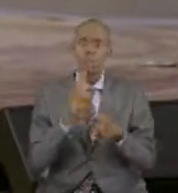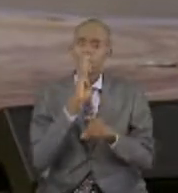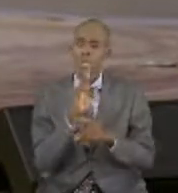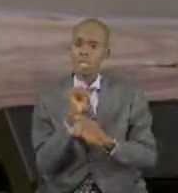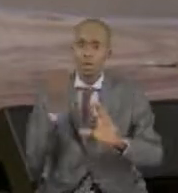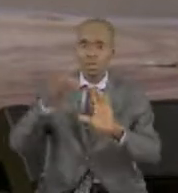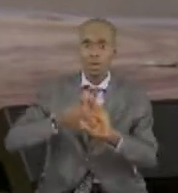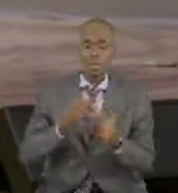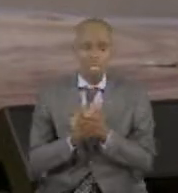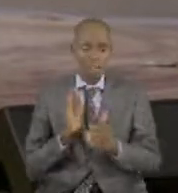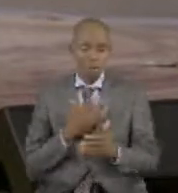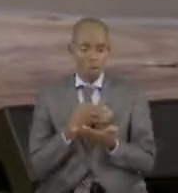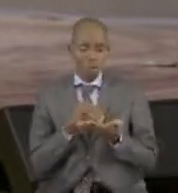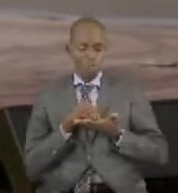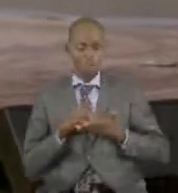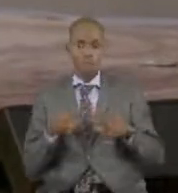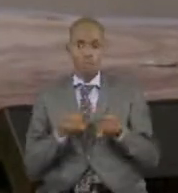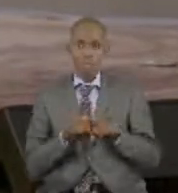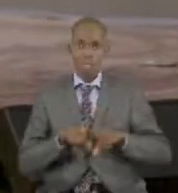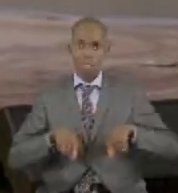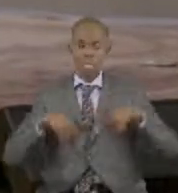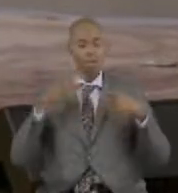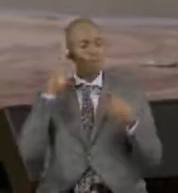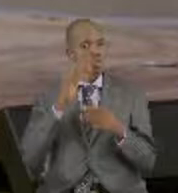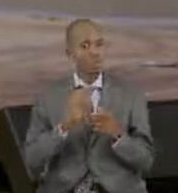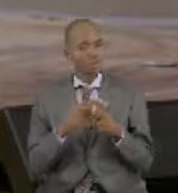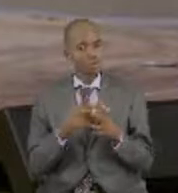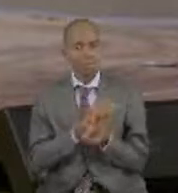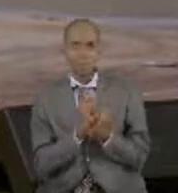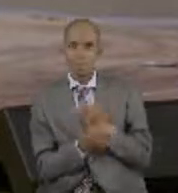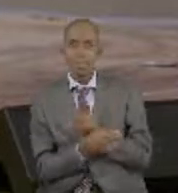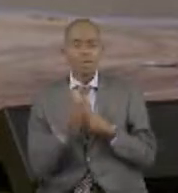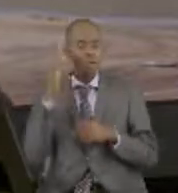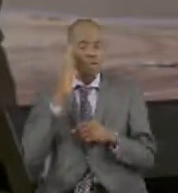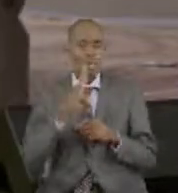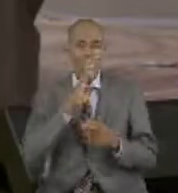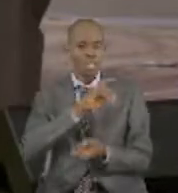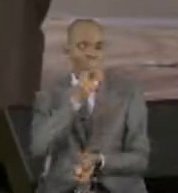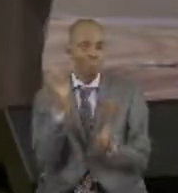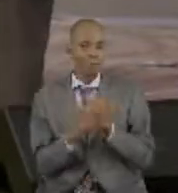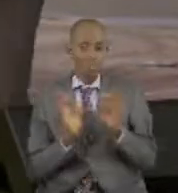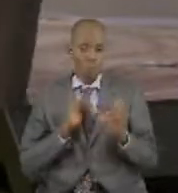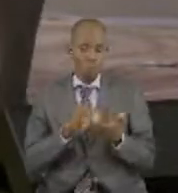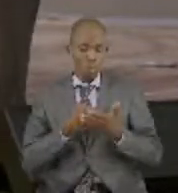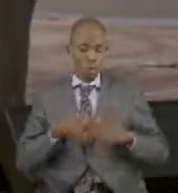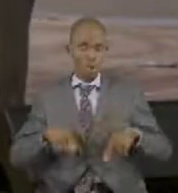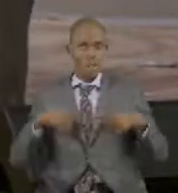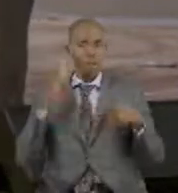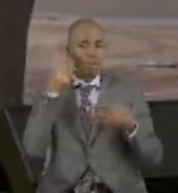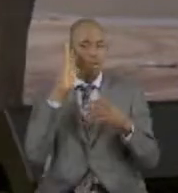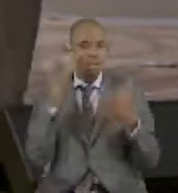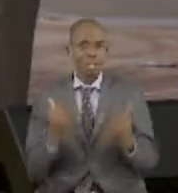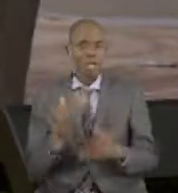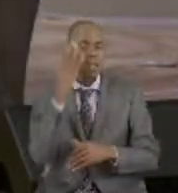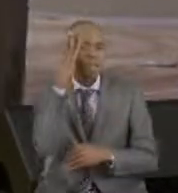pour nous, pour que nos vies aussi puissent être tellement transformées, que nos vies soient tellement à changer, que nos vies également soient tellement